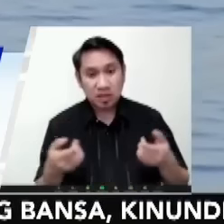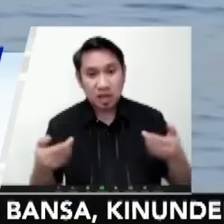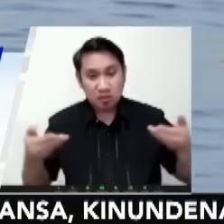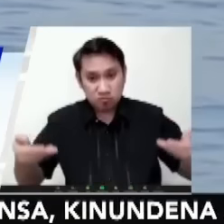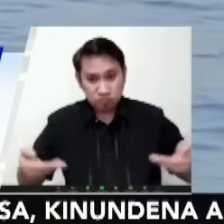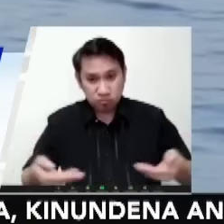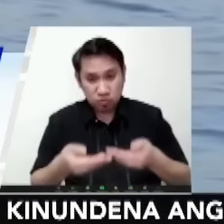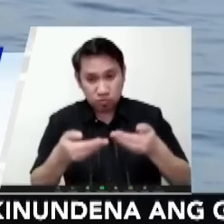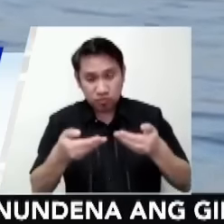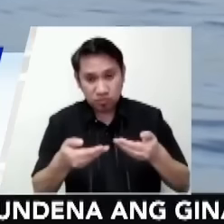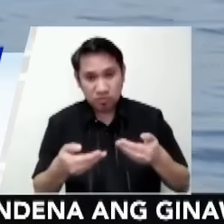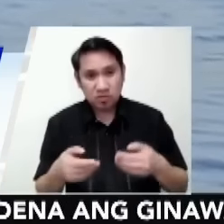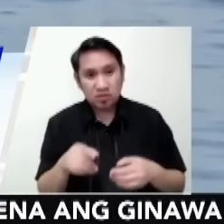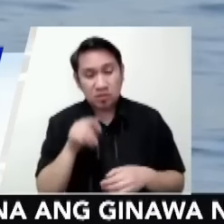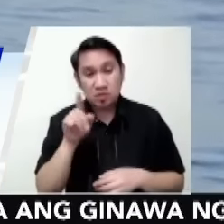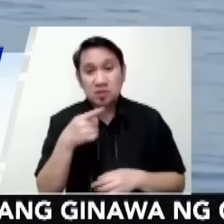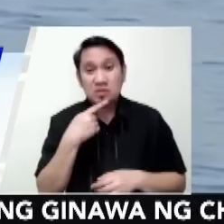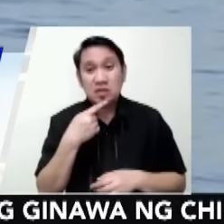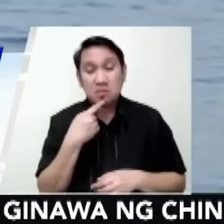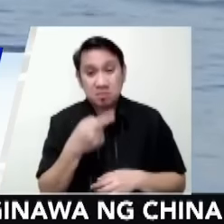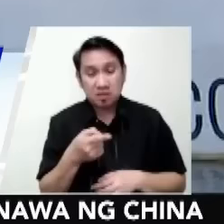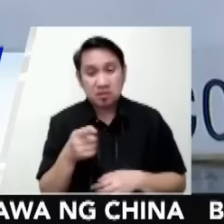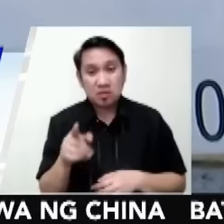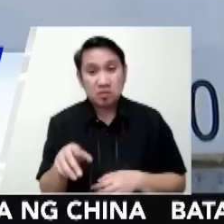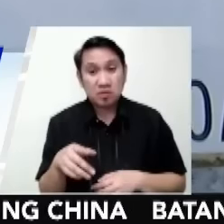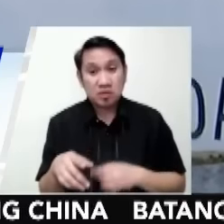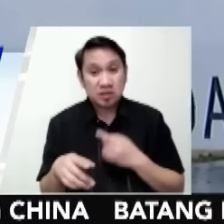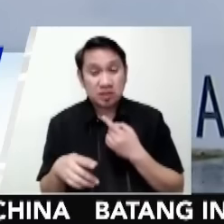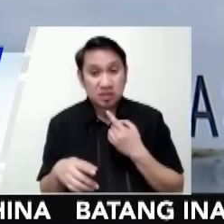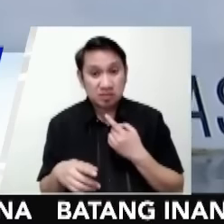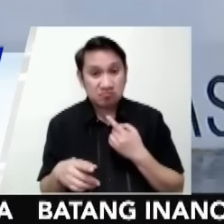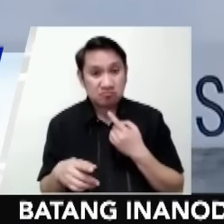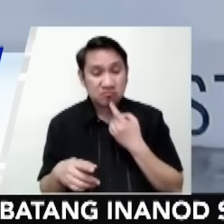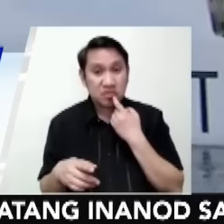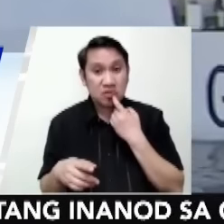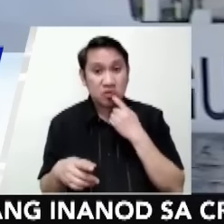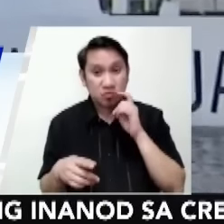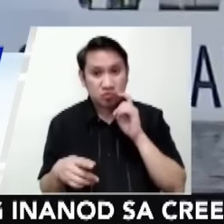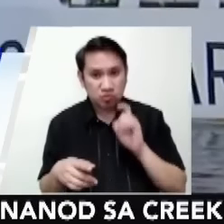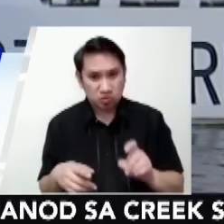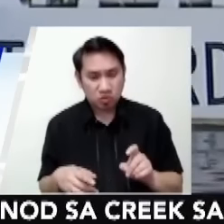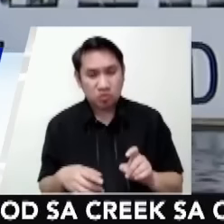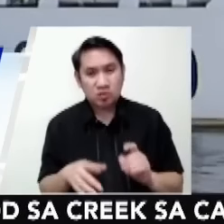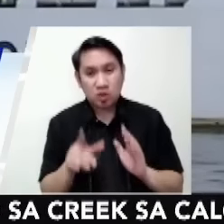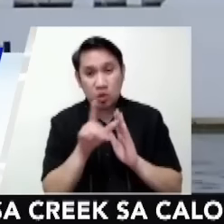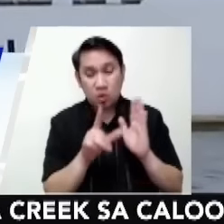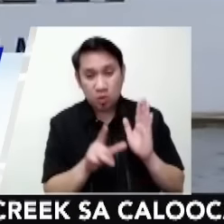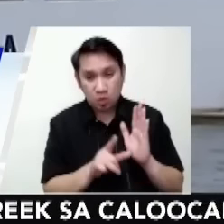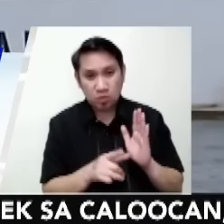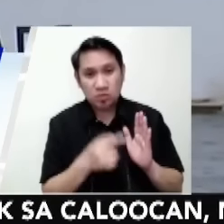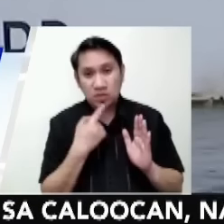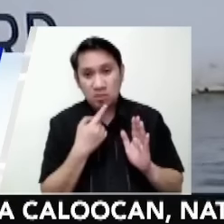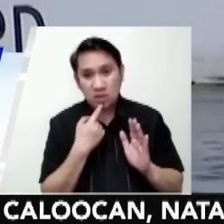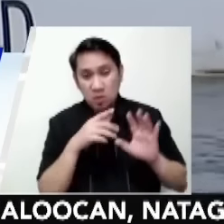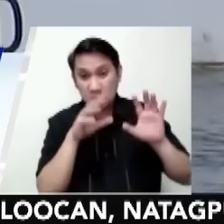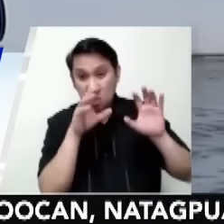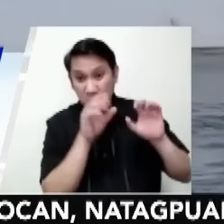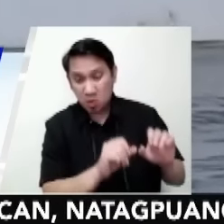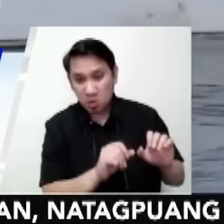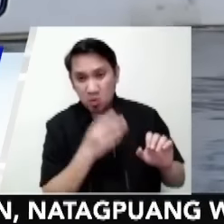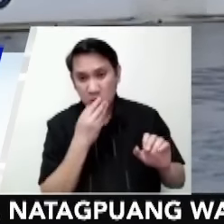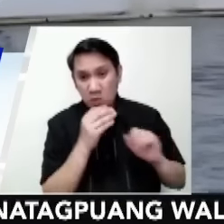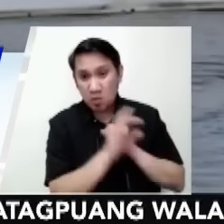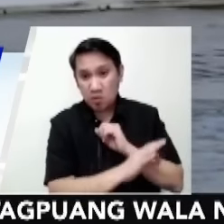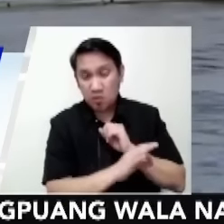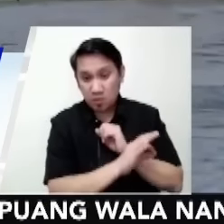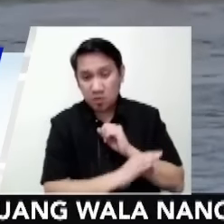matapos ipatupad ng China noong Sabado ang sarili nilang administrative law enforcement procedure na aarestuhin ang mga dayuhang barko na nasa